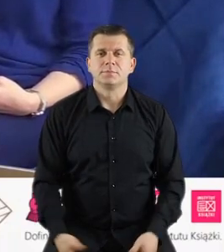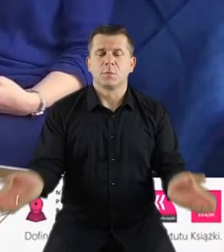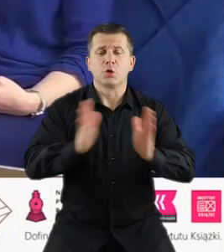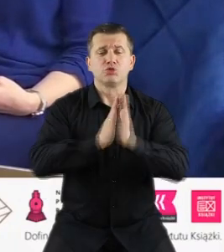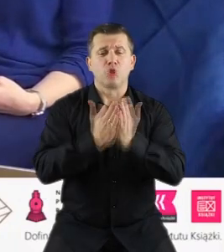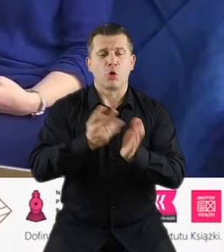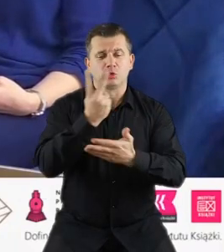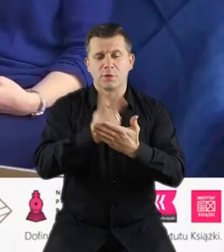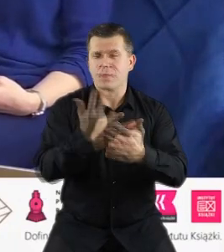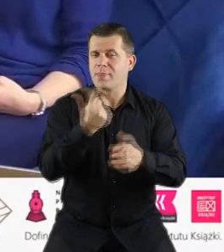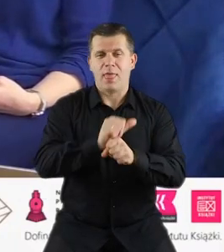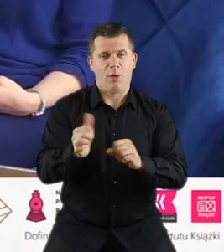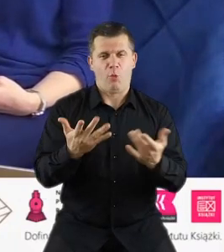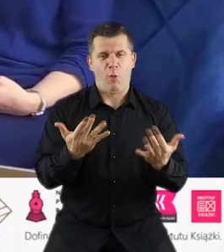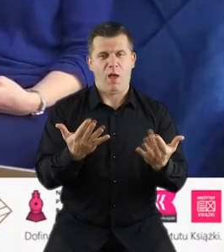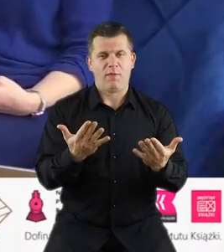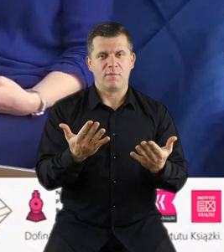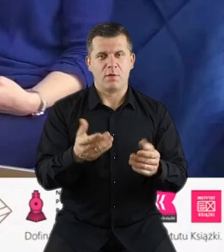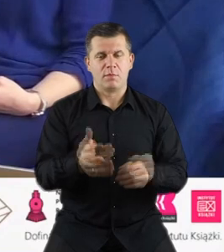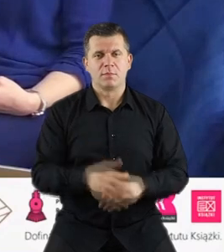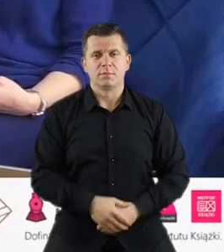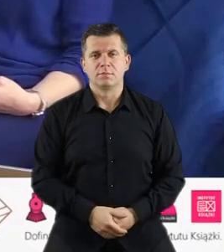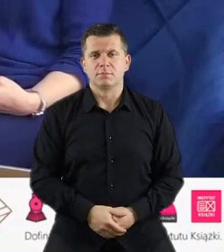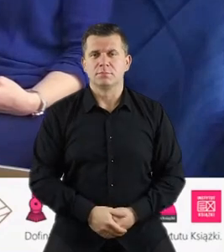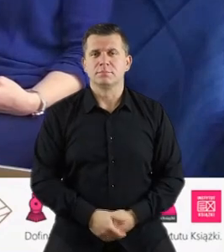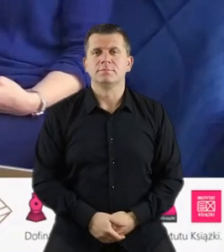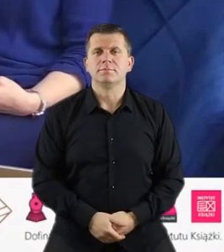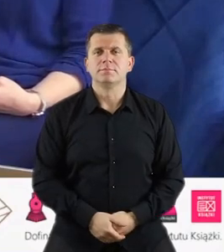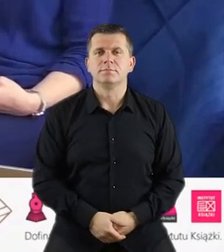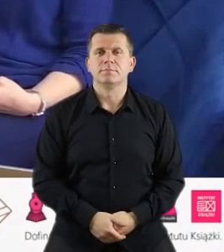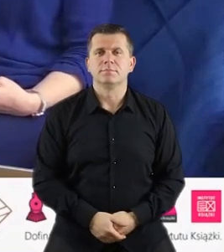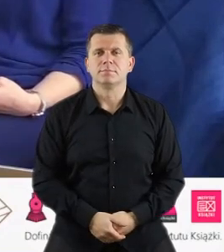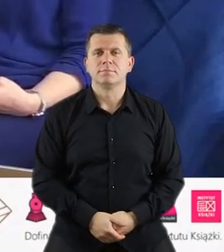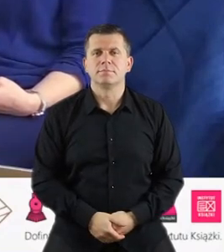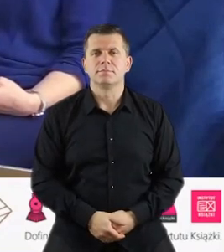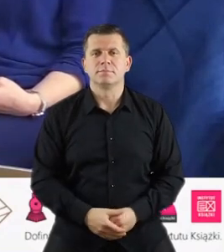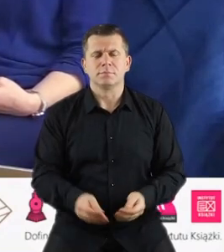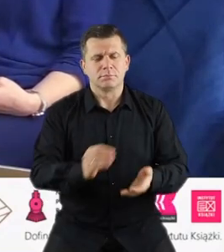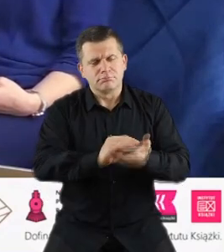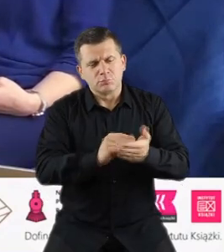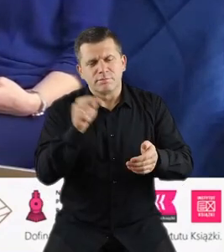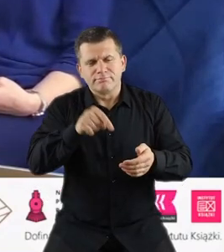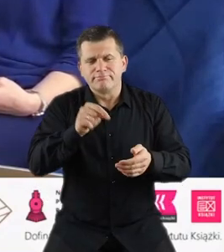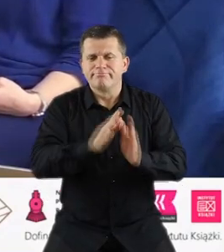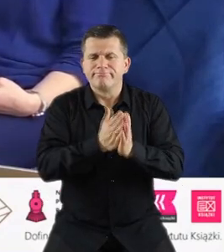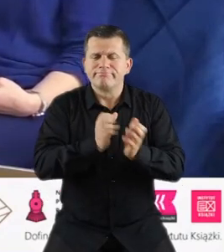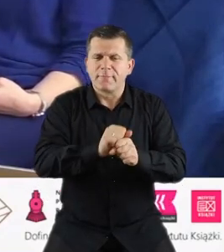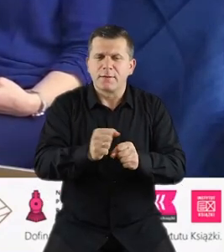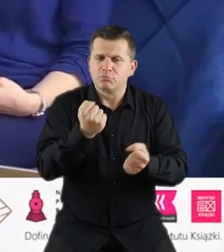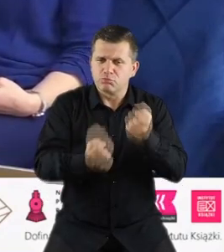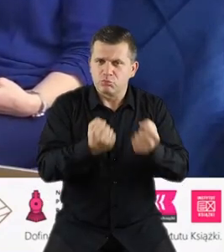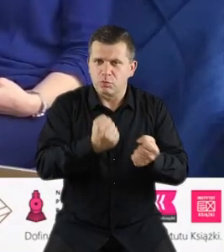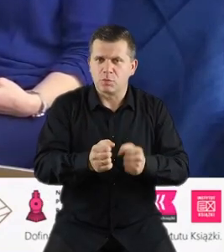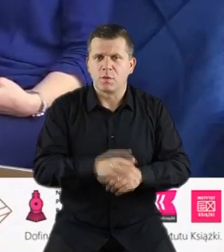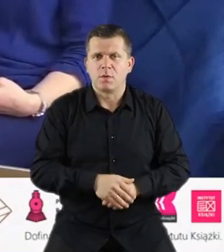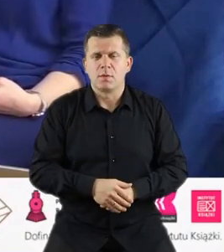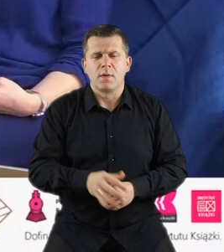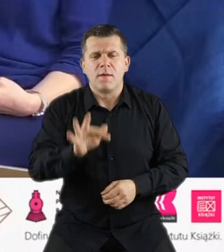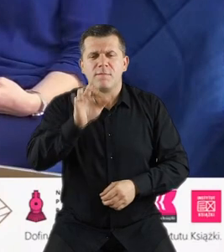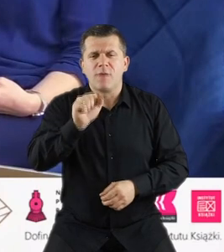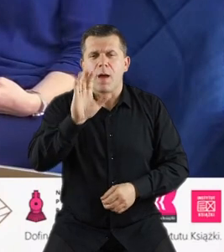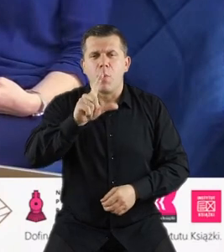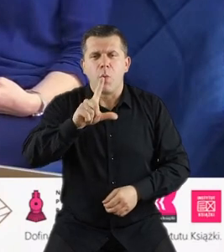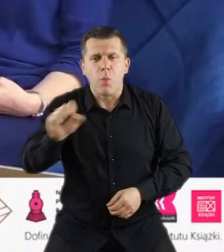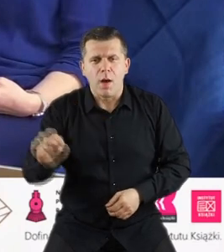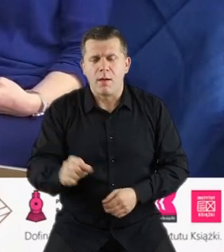Książki nie czyta się łatwo. Napisana jest taką rwącą narracją, zdania eliptyczne się pojawiają. Poszatkowana